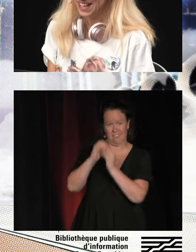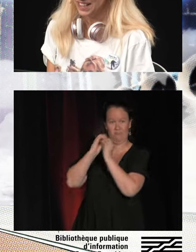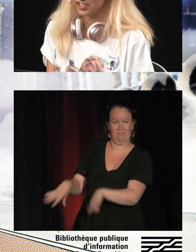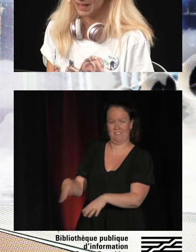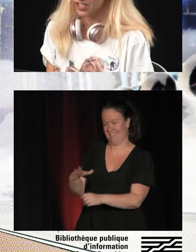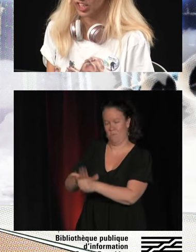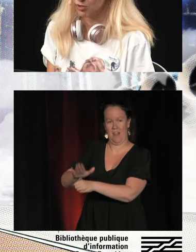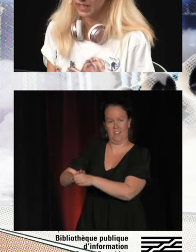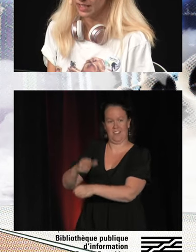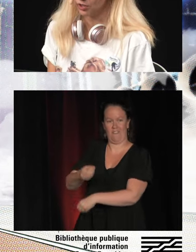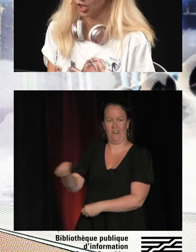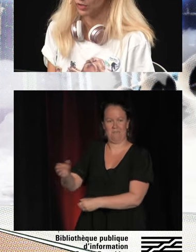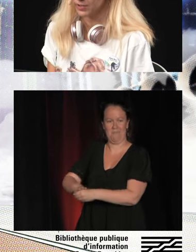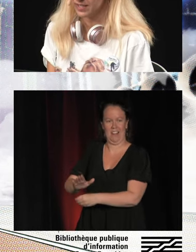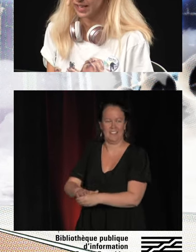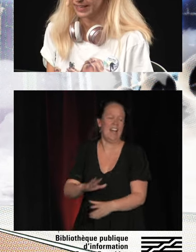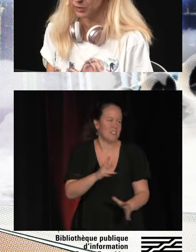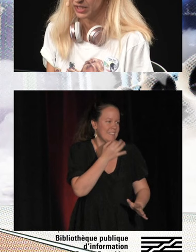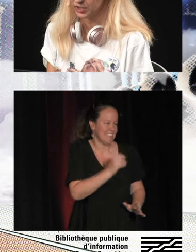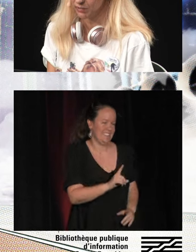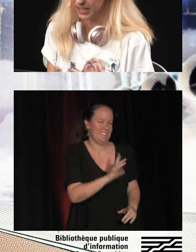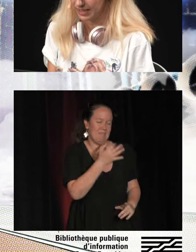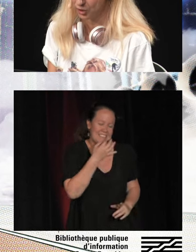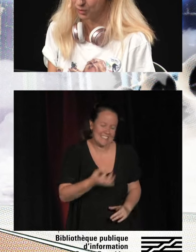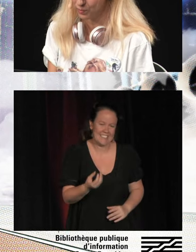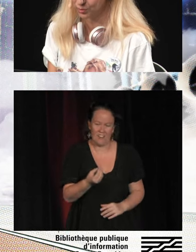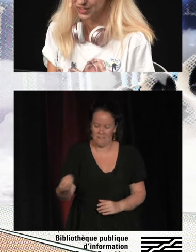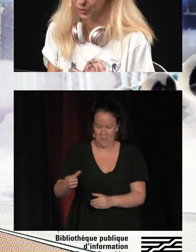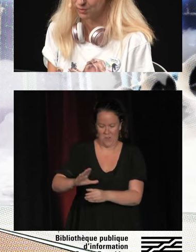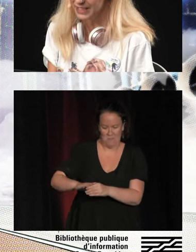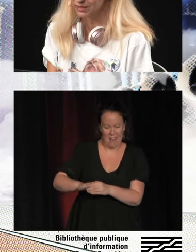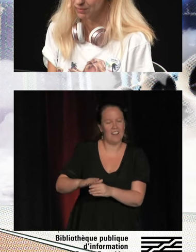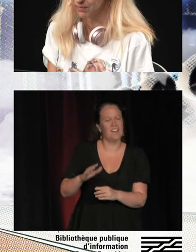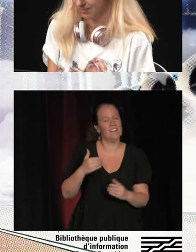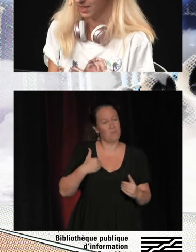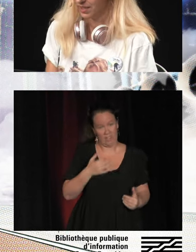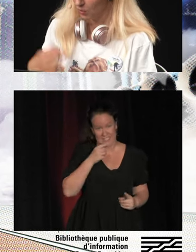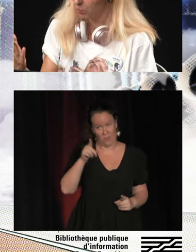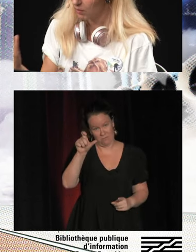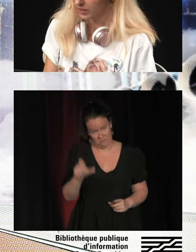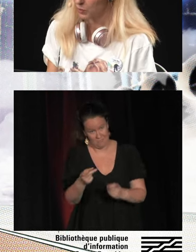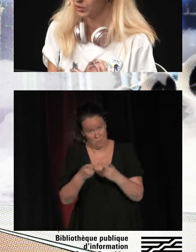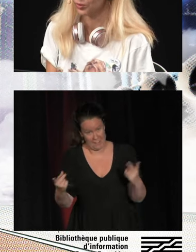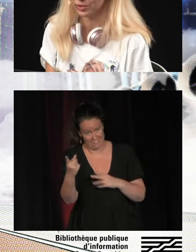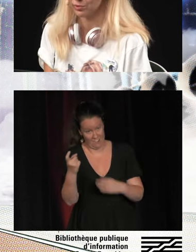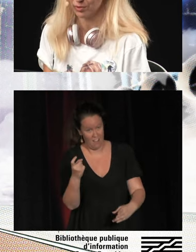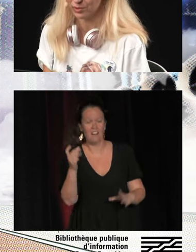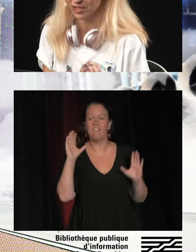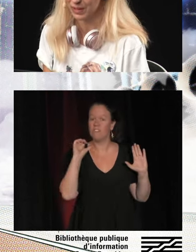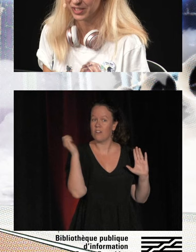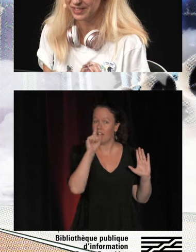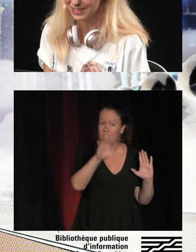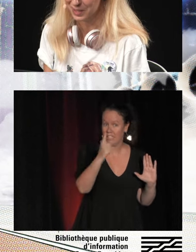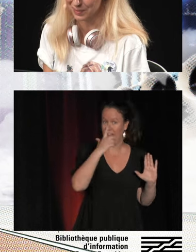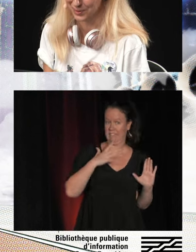Écoutez, je sais pas si j'irais jusqu'à dire qu'un enfant ça ne sert à rien comme quelqu'un vient allègrement de le prononcer dans le public. On peut avoir des opinions